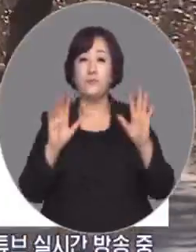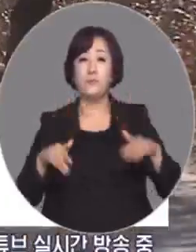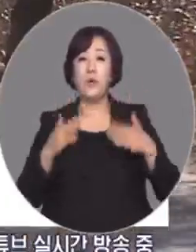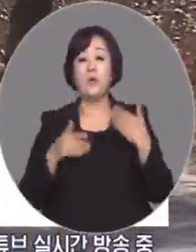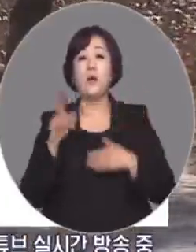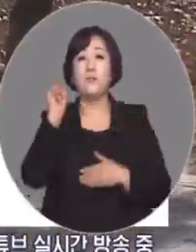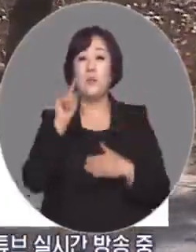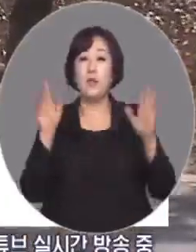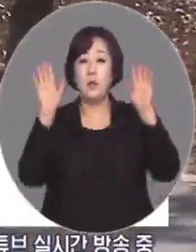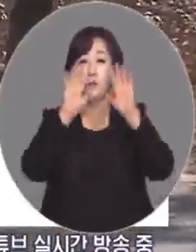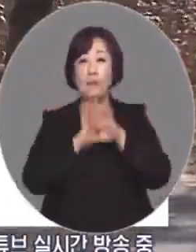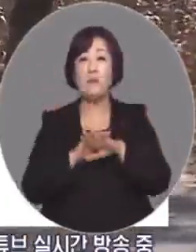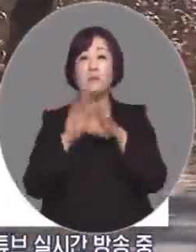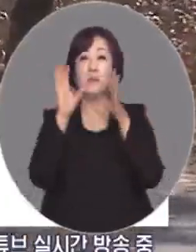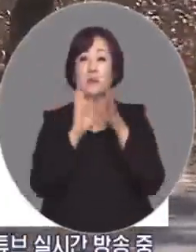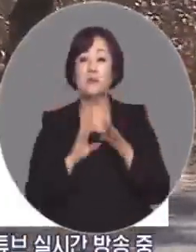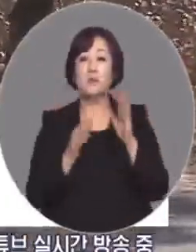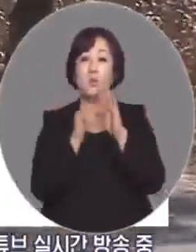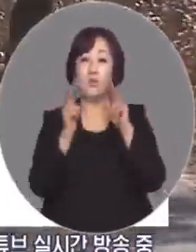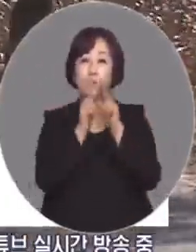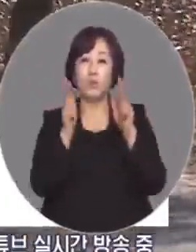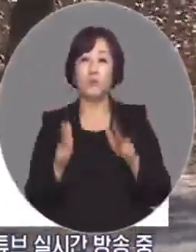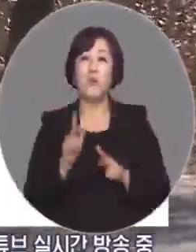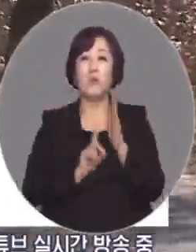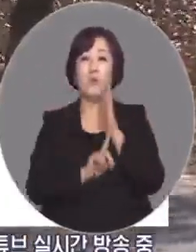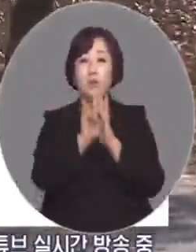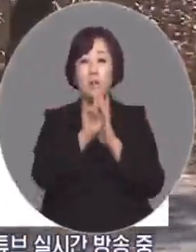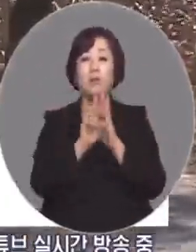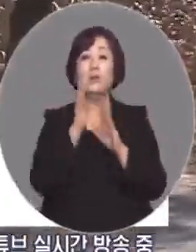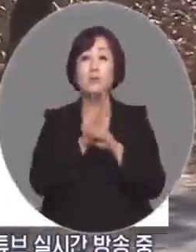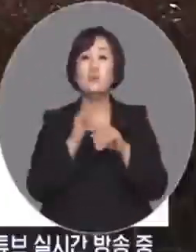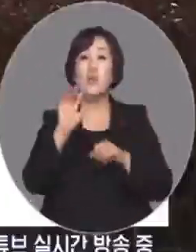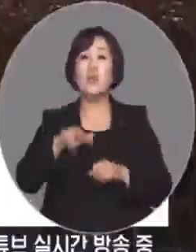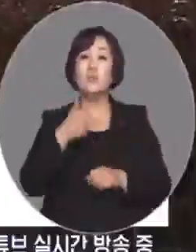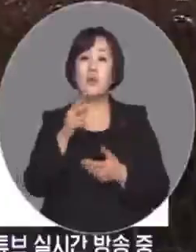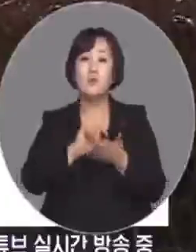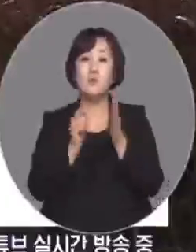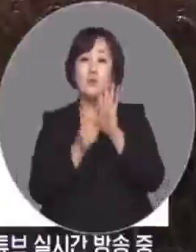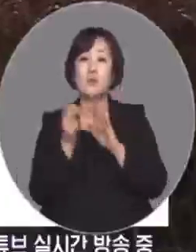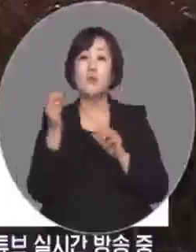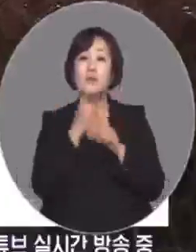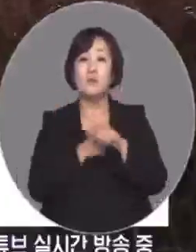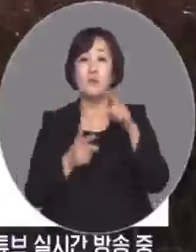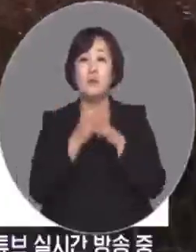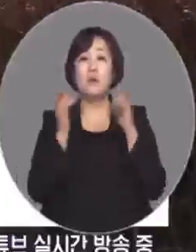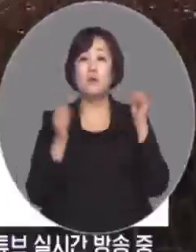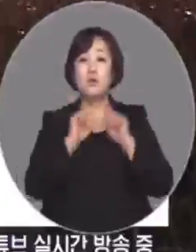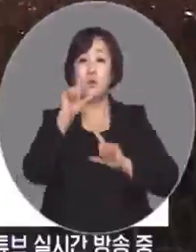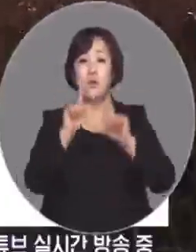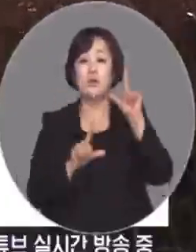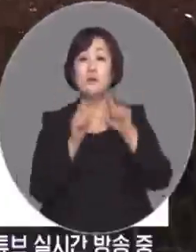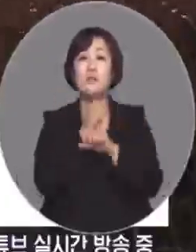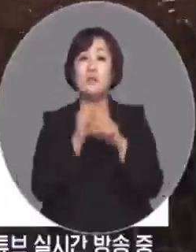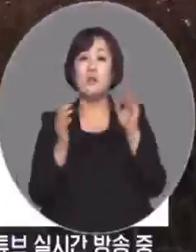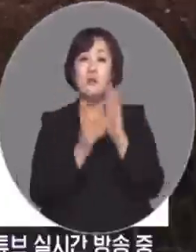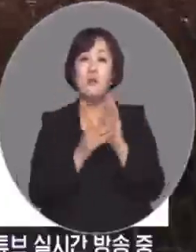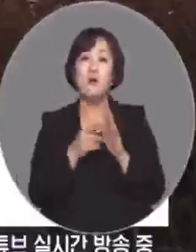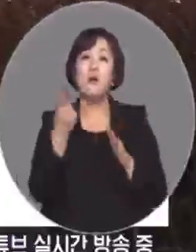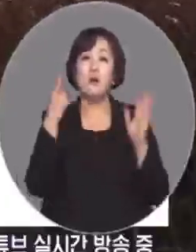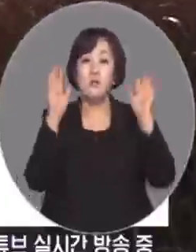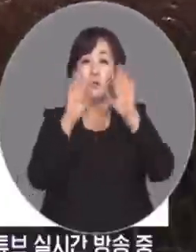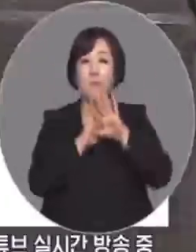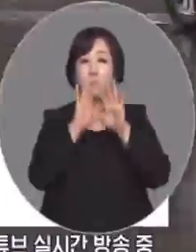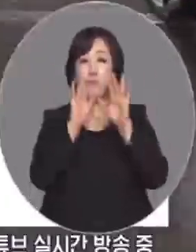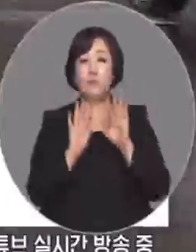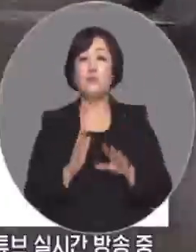내일 밤까지 계속되겠고 주말 동안 기온이 올랐다 다음 주 중반부터 다시 추워지겠습니다. 한편 어젯밤